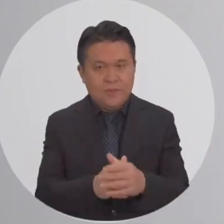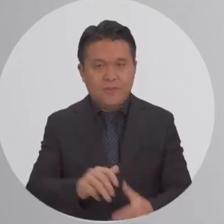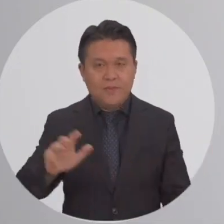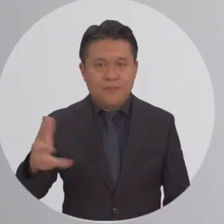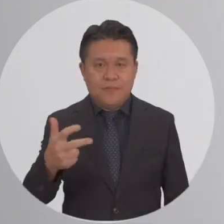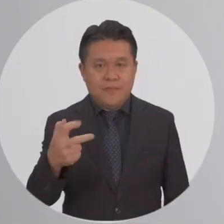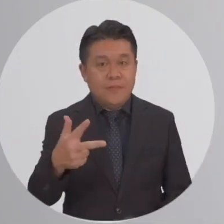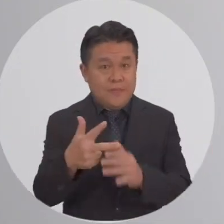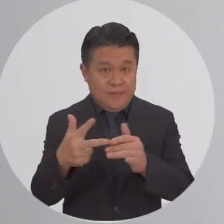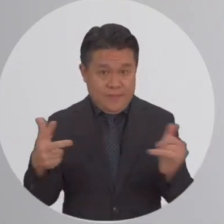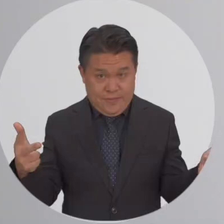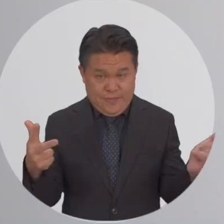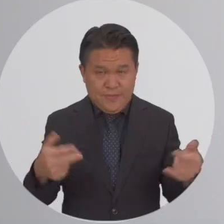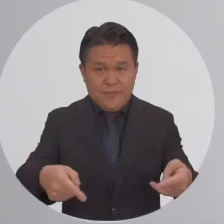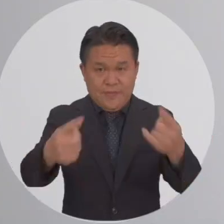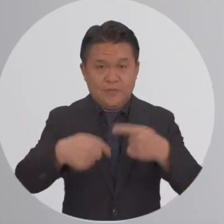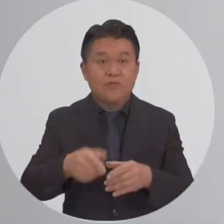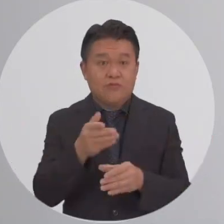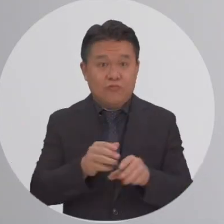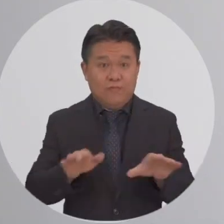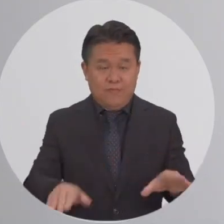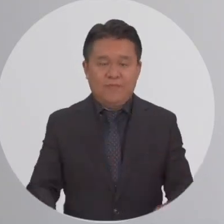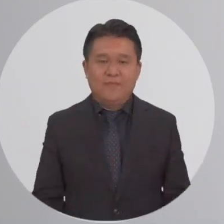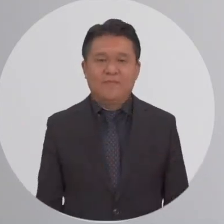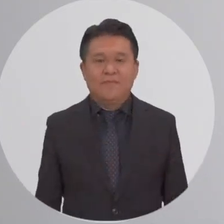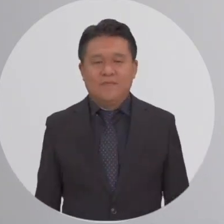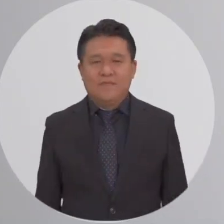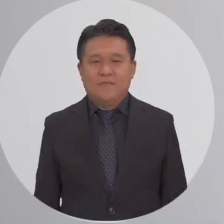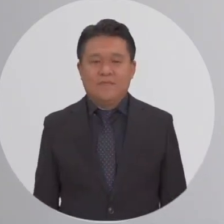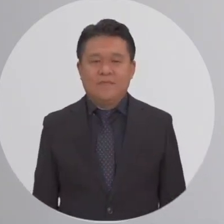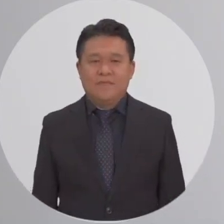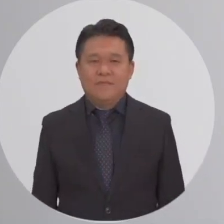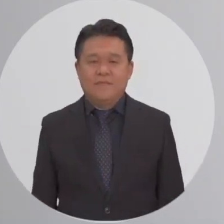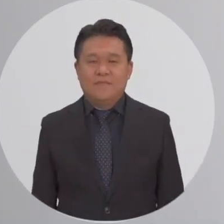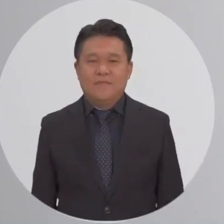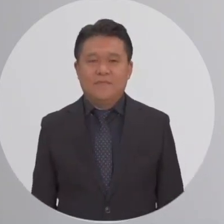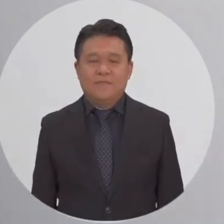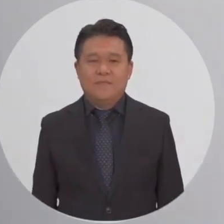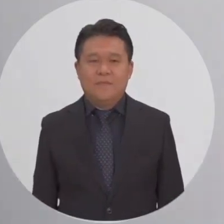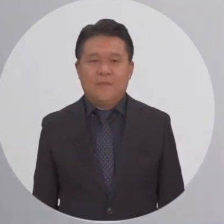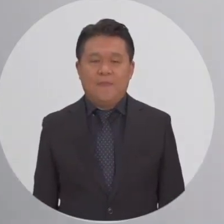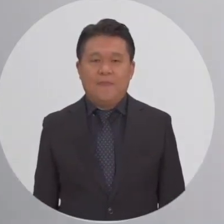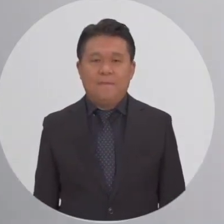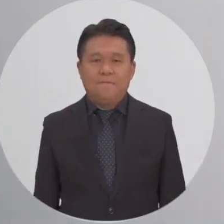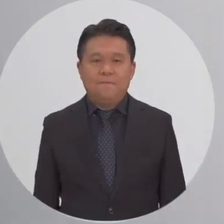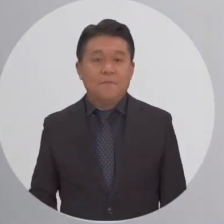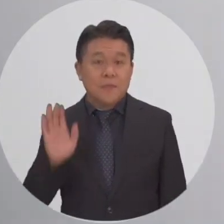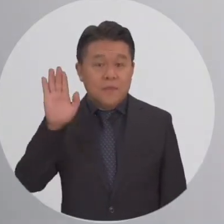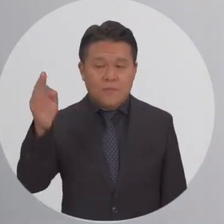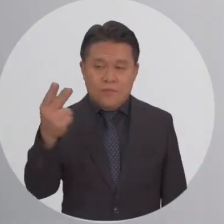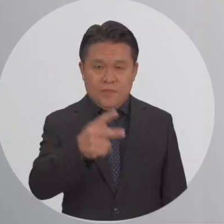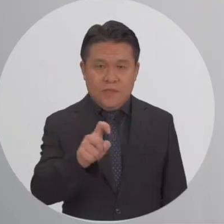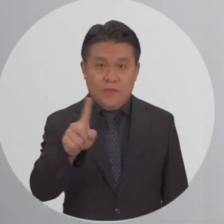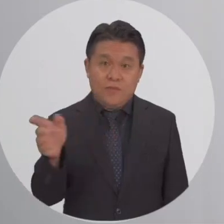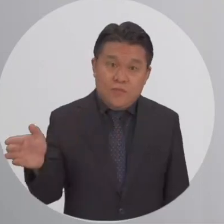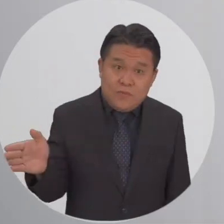전국 877명의 발달장애인 일자리 참여자들과 함께하고 있습니다. 더